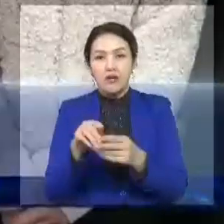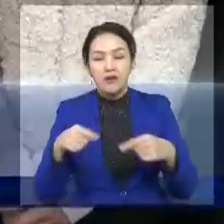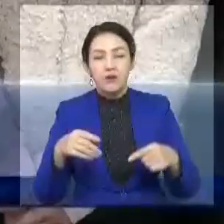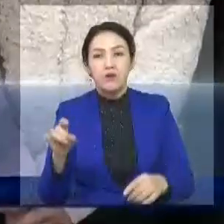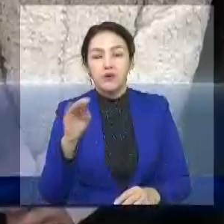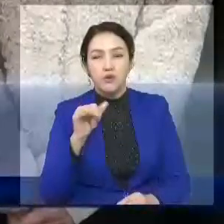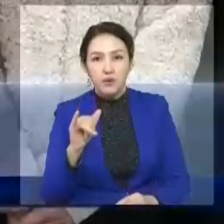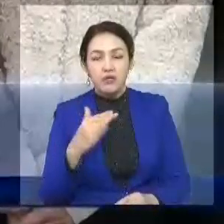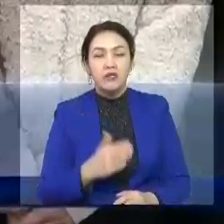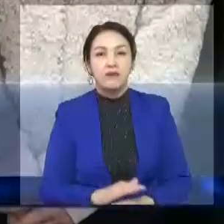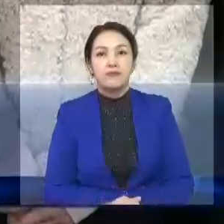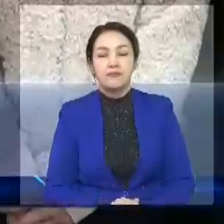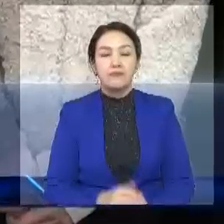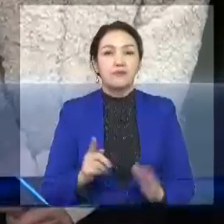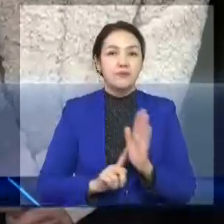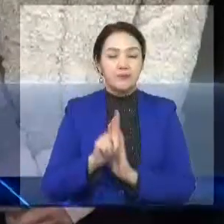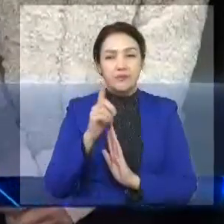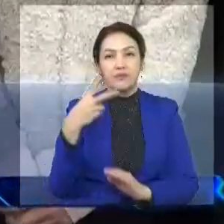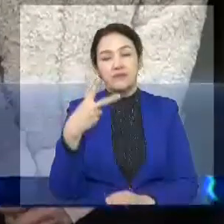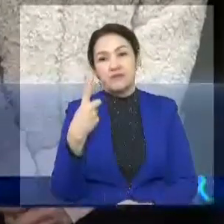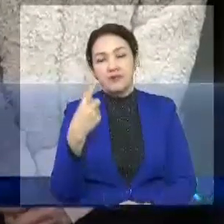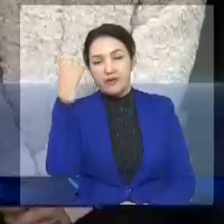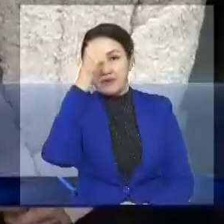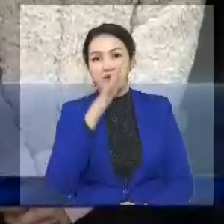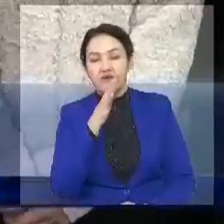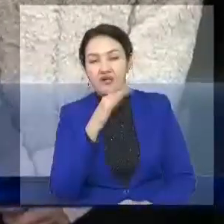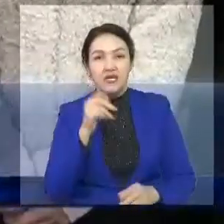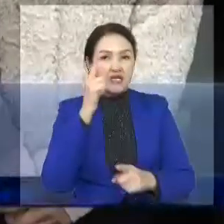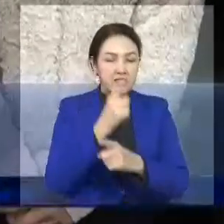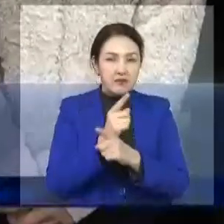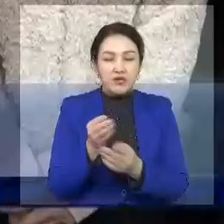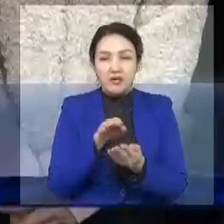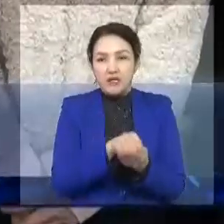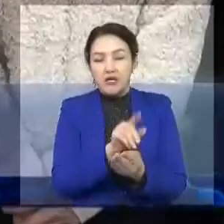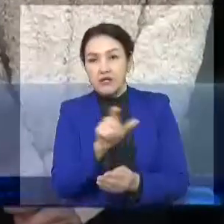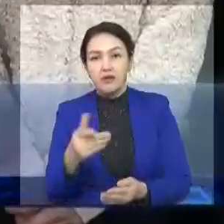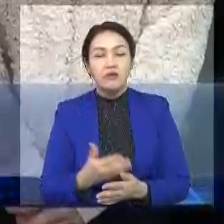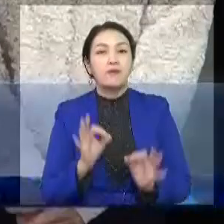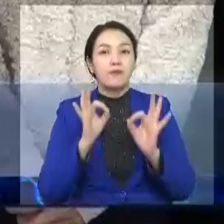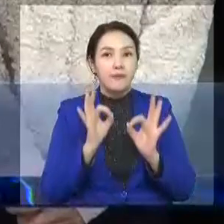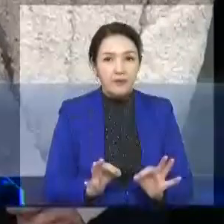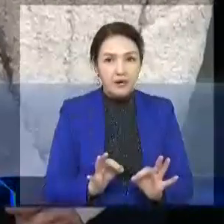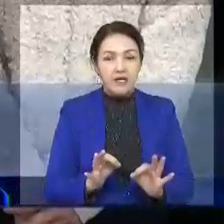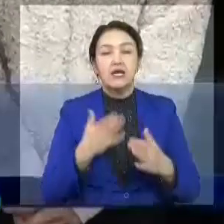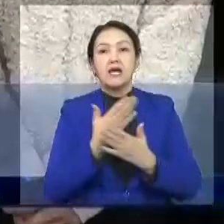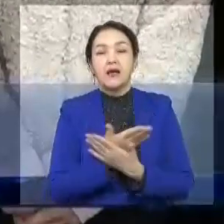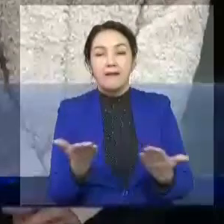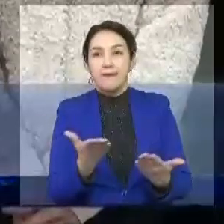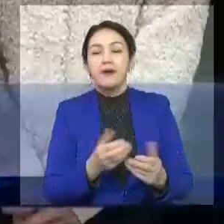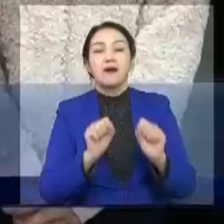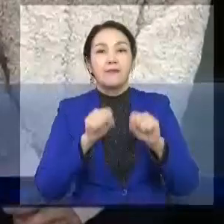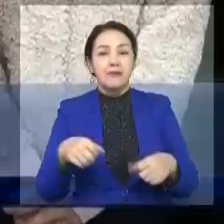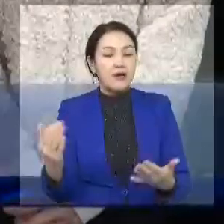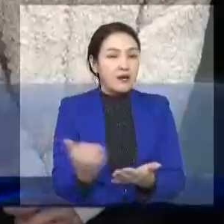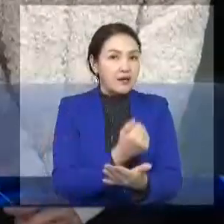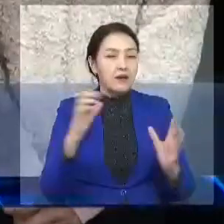ру, не только тама. С началом 21 века на этом холме запретили хоронить людей. Это правильно, с одной стороны, ведь только благодаря этому мы смогли найти